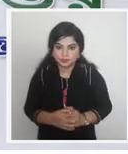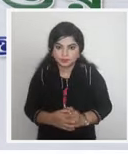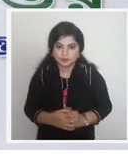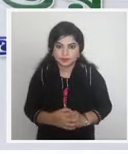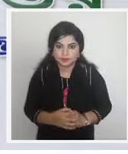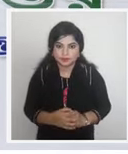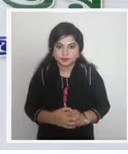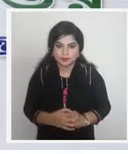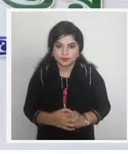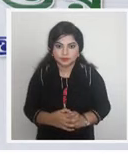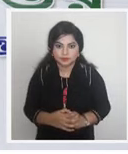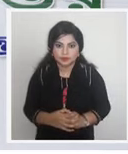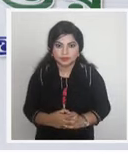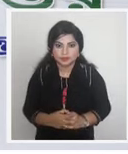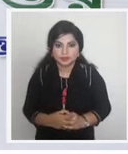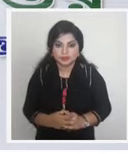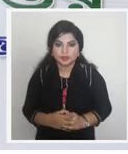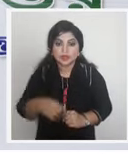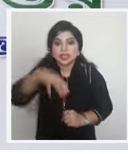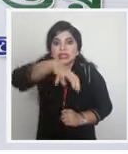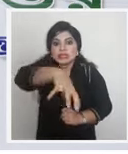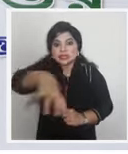2,67,330 জন। বর্তমানে কোয়ারেন্টাইনে আছেন